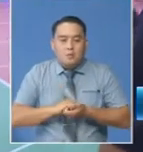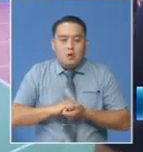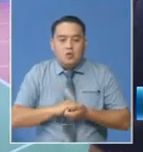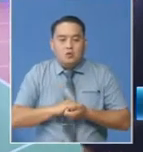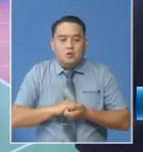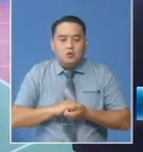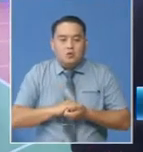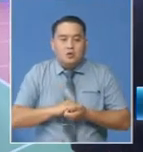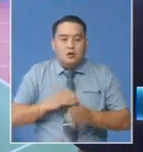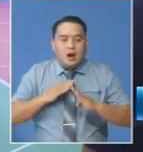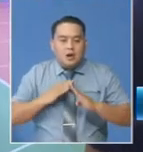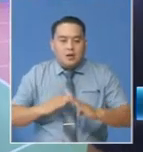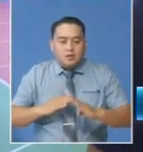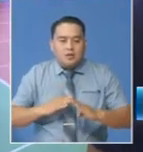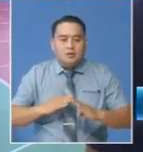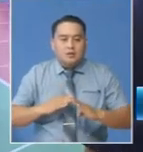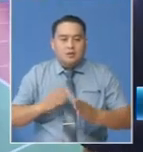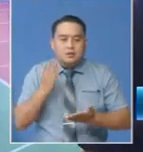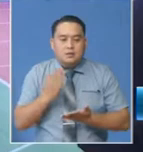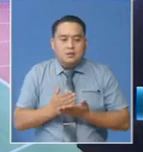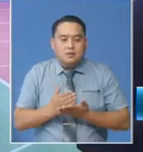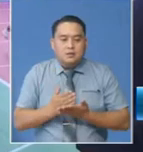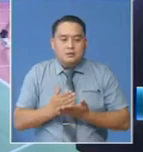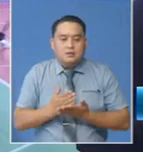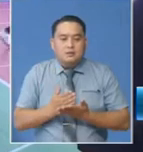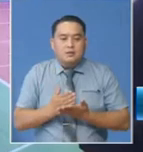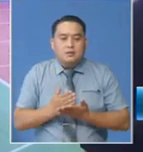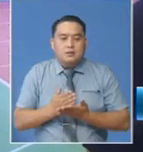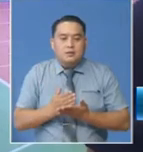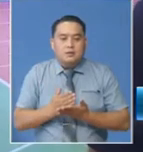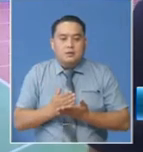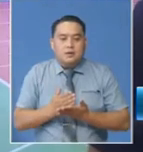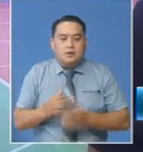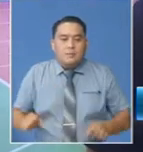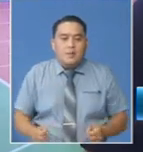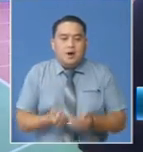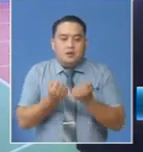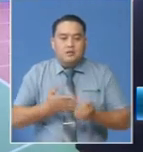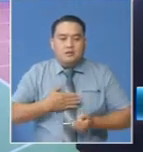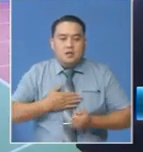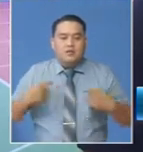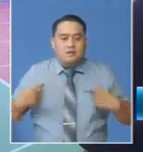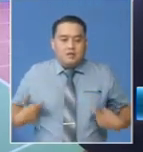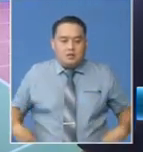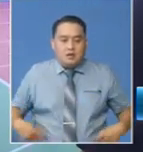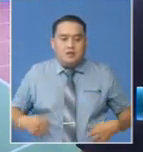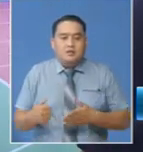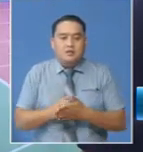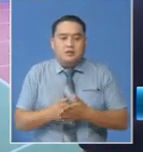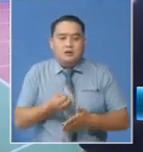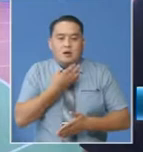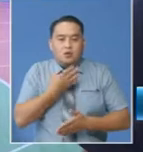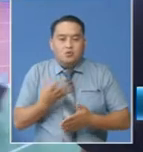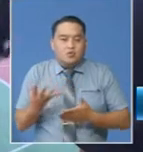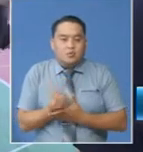рукопашники, джиу-джитсу. И при поддержке нашего генерала наши спортсмены достигают хороших